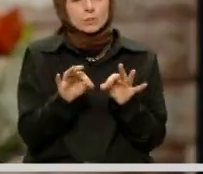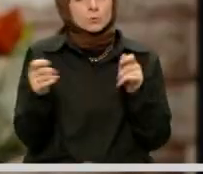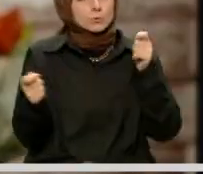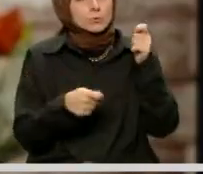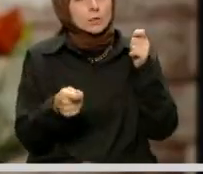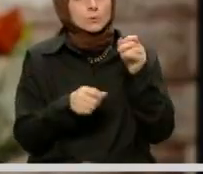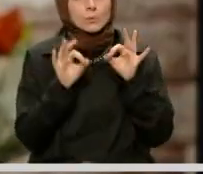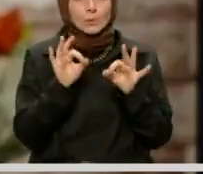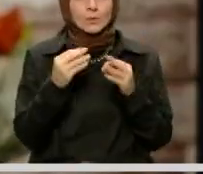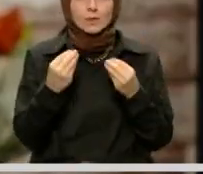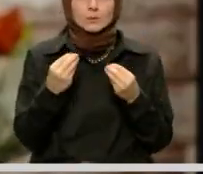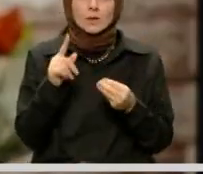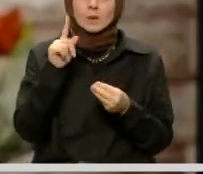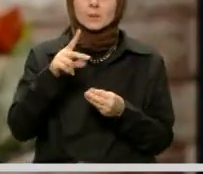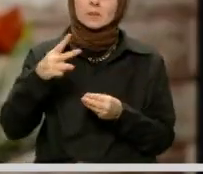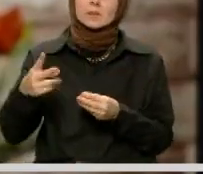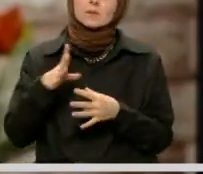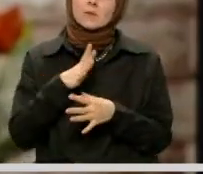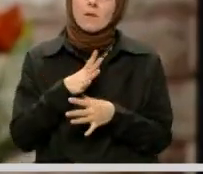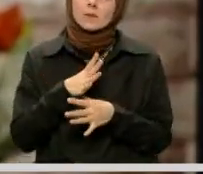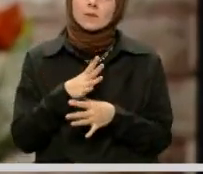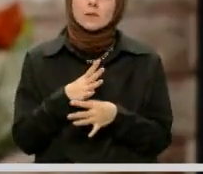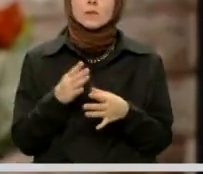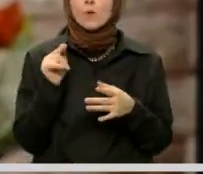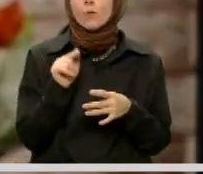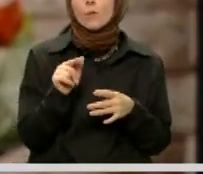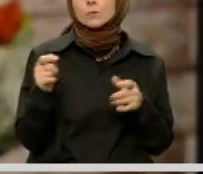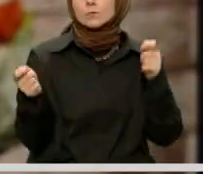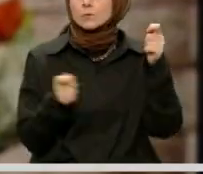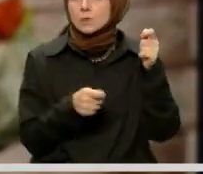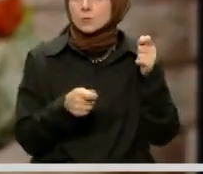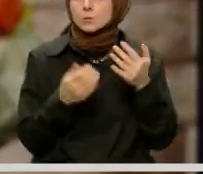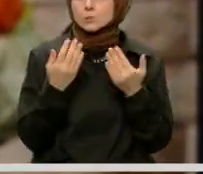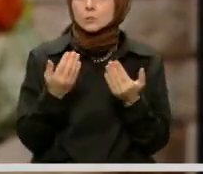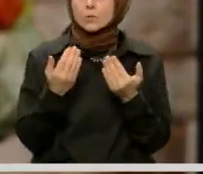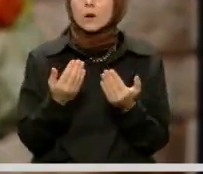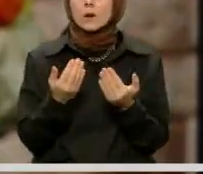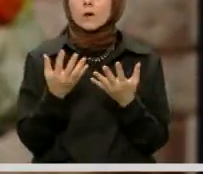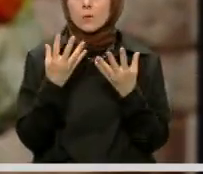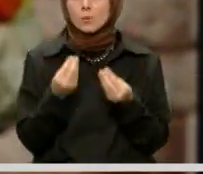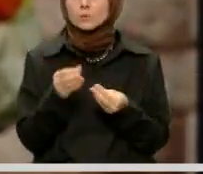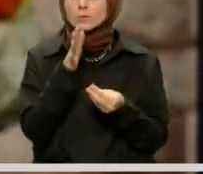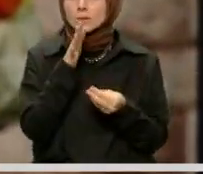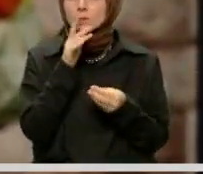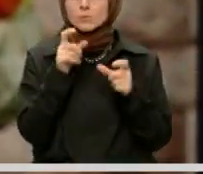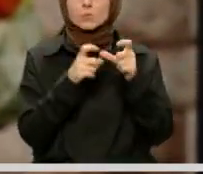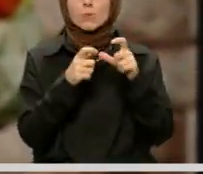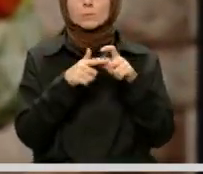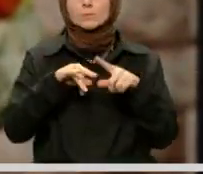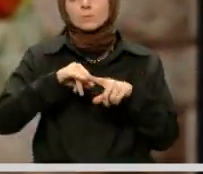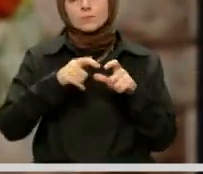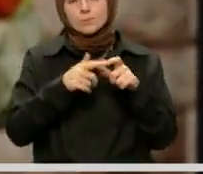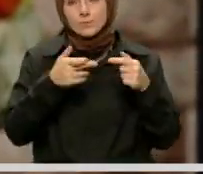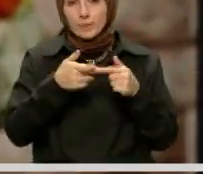bir güzel bir yanı var. Bir de o sahurun dua makamı olduğu biliyor. Seher vakti deriz. Seher vakti